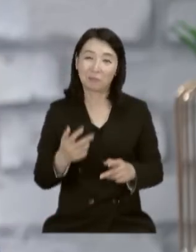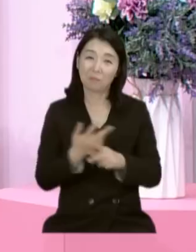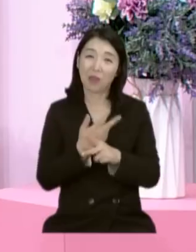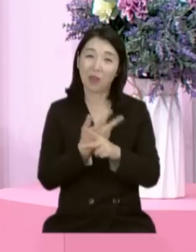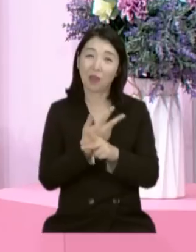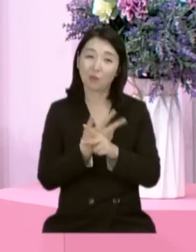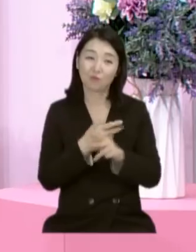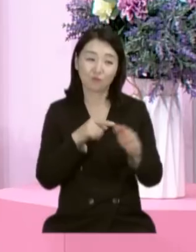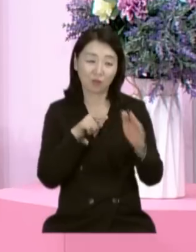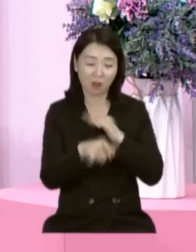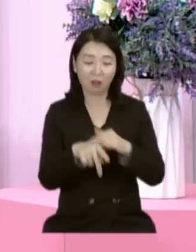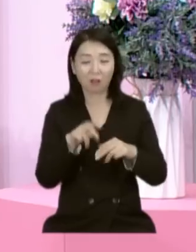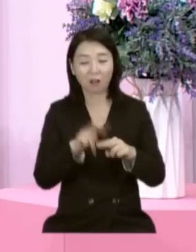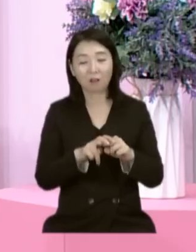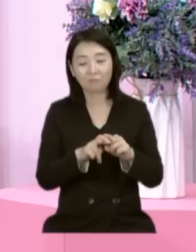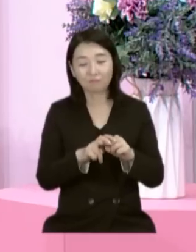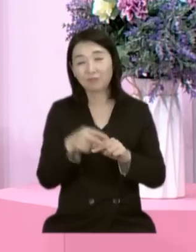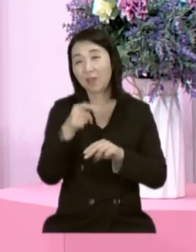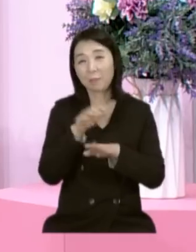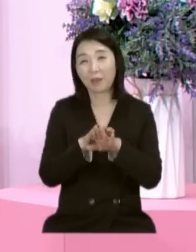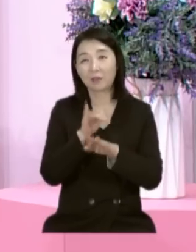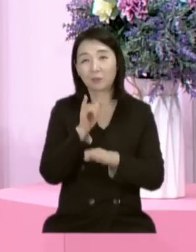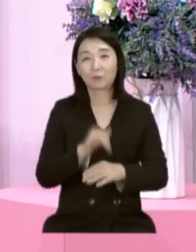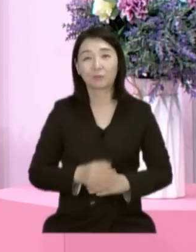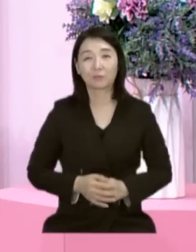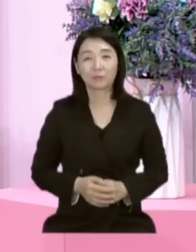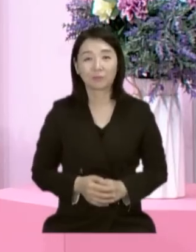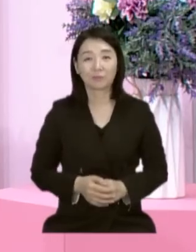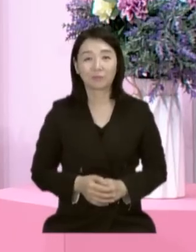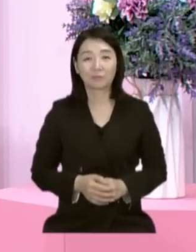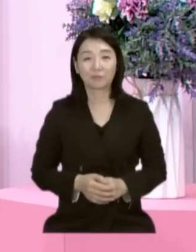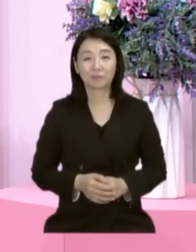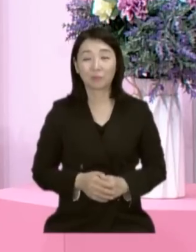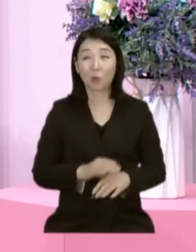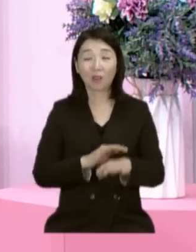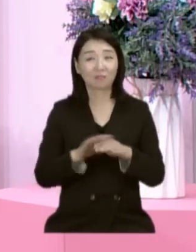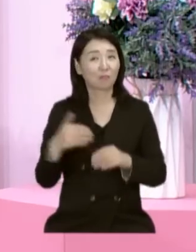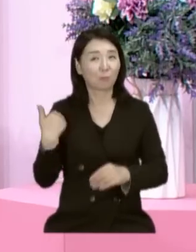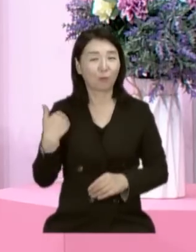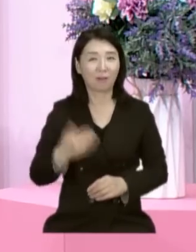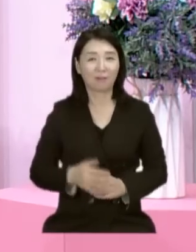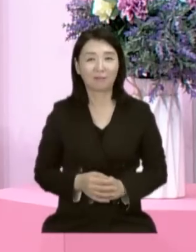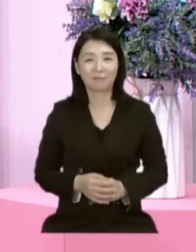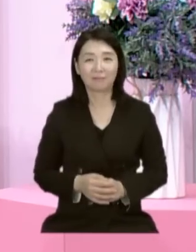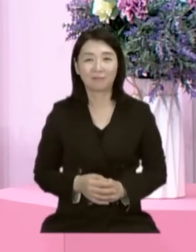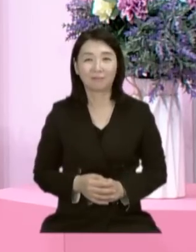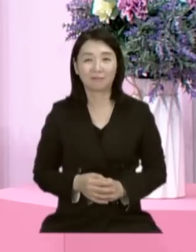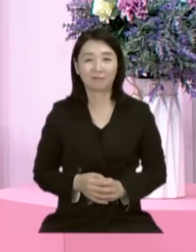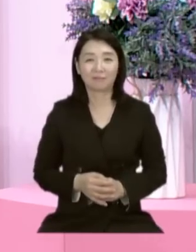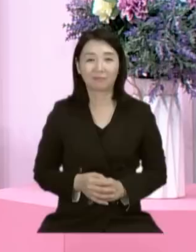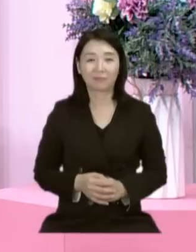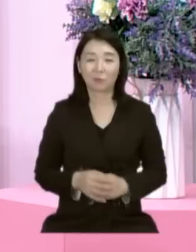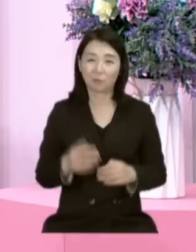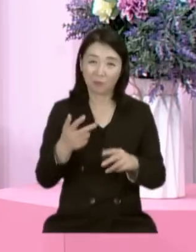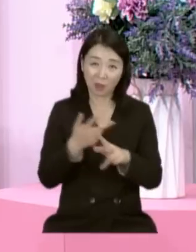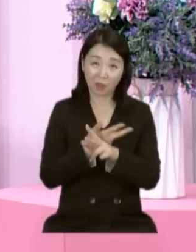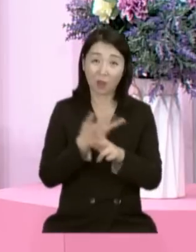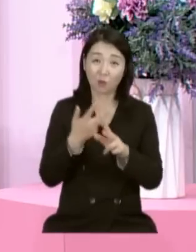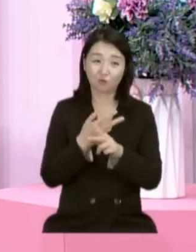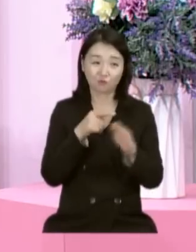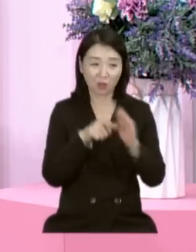매주 가서 자리에 앉아가지고 그냥 예배드리고 네, 네. 이렇게 잘 모르니까 그래서 그냥